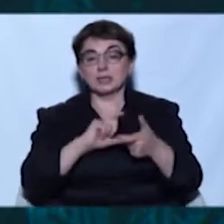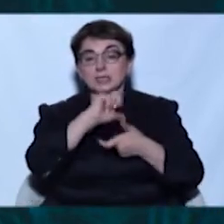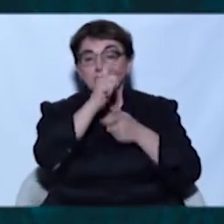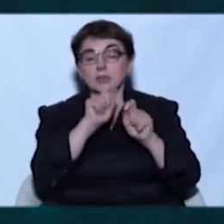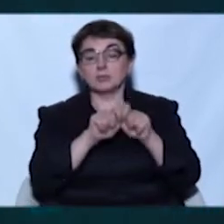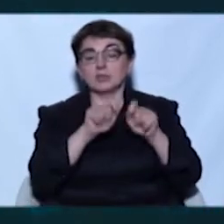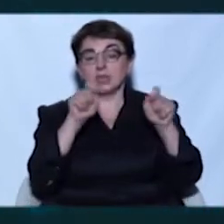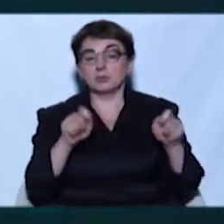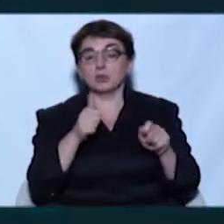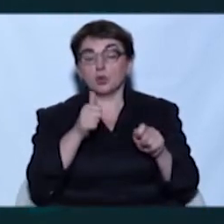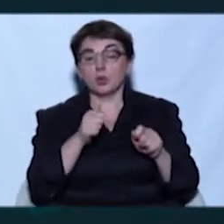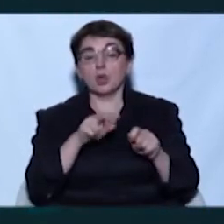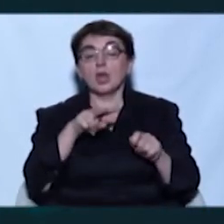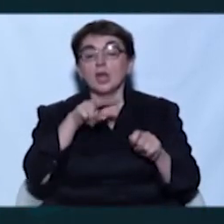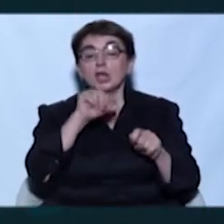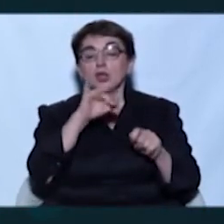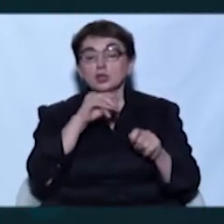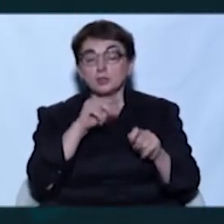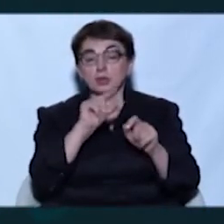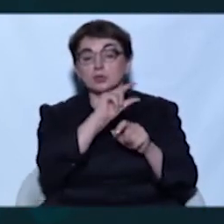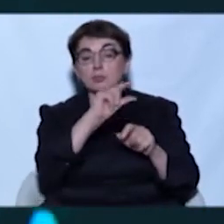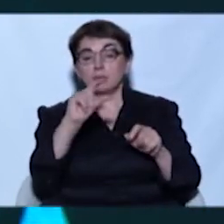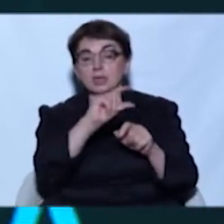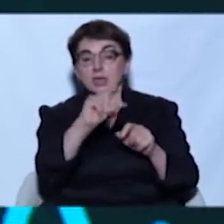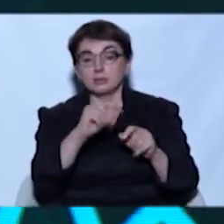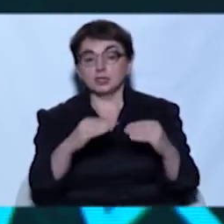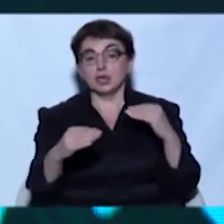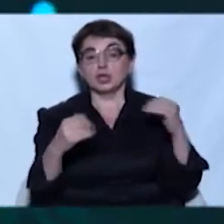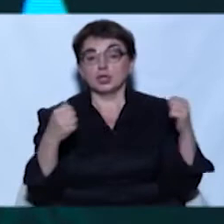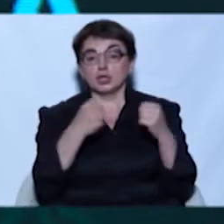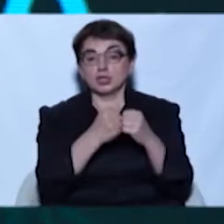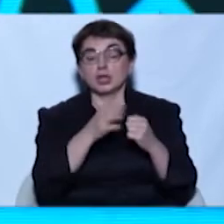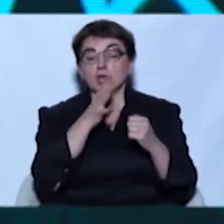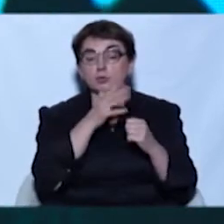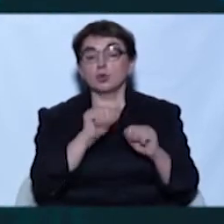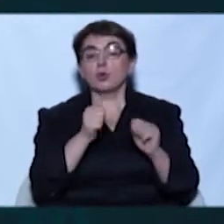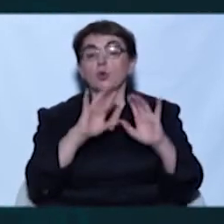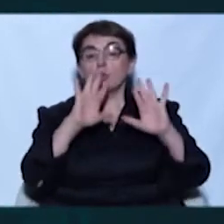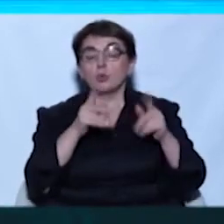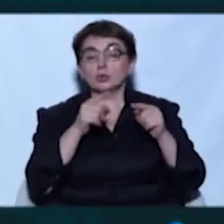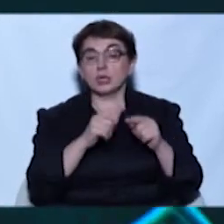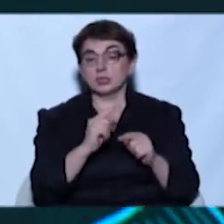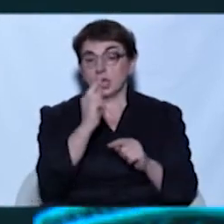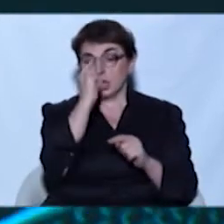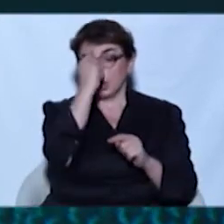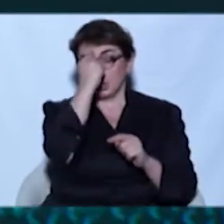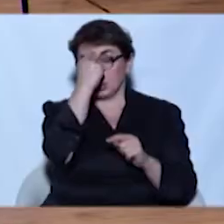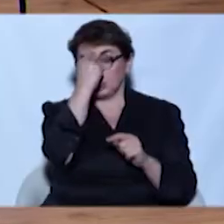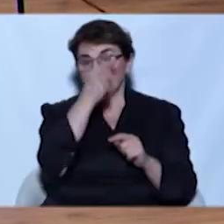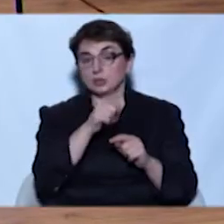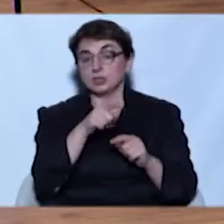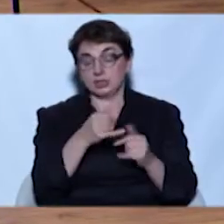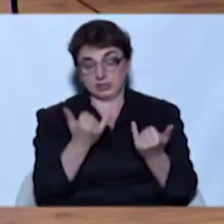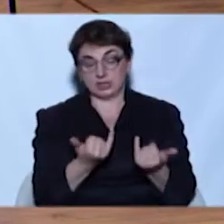ლითოსფეროს ფილების შეჯახებისას. Როგორ მოხდა ახლა ეს? ინდოეთი, ის